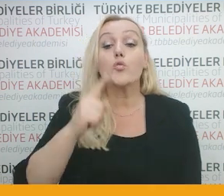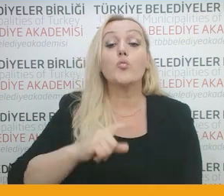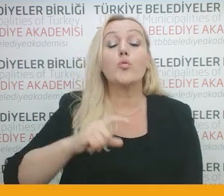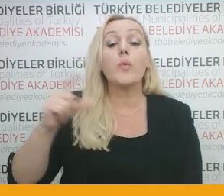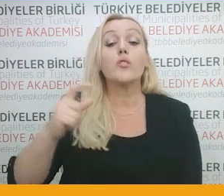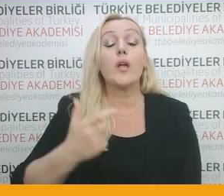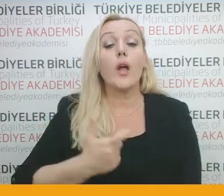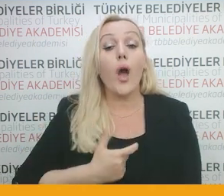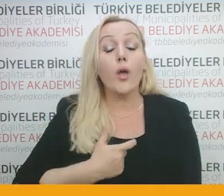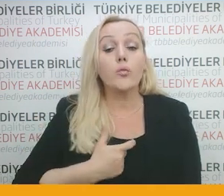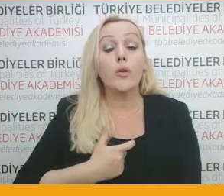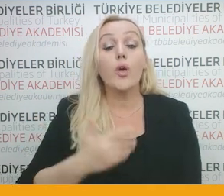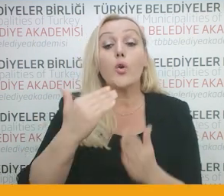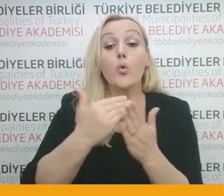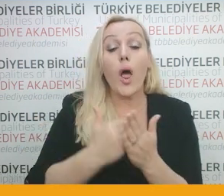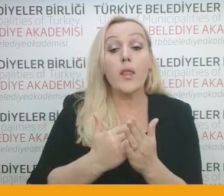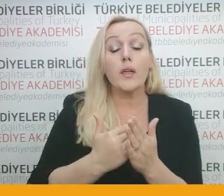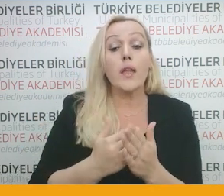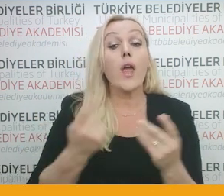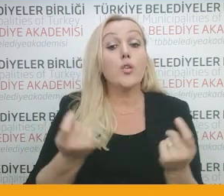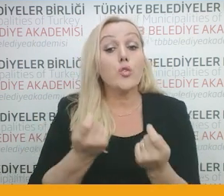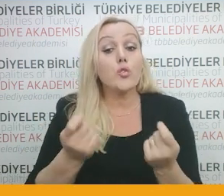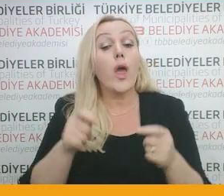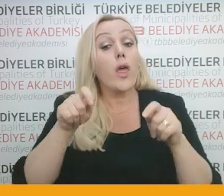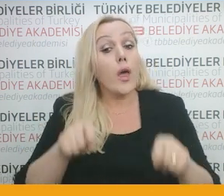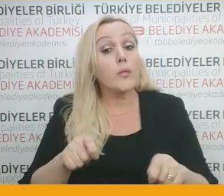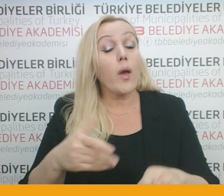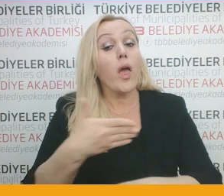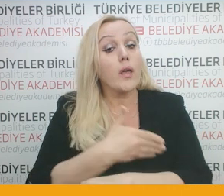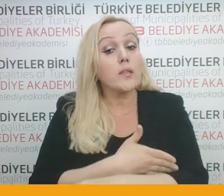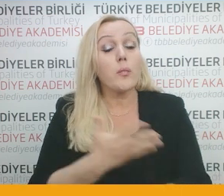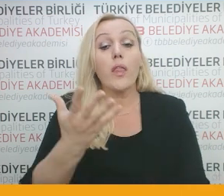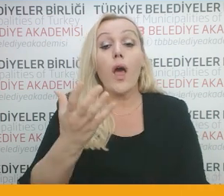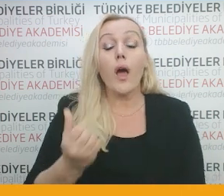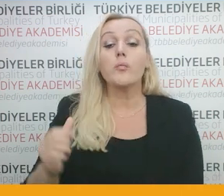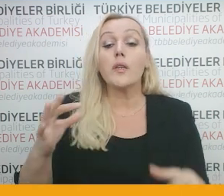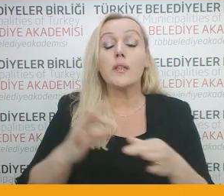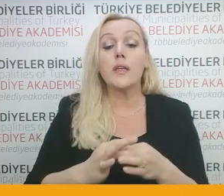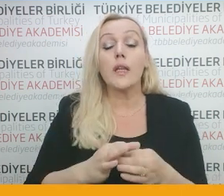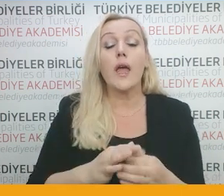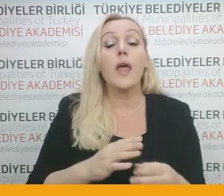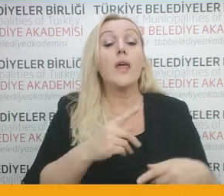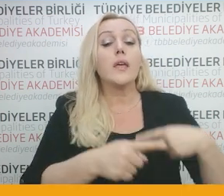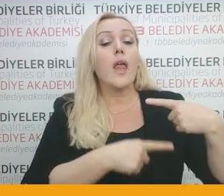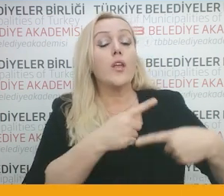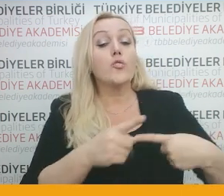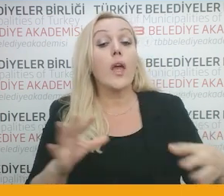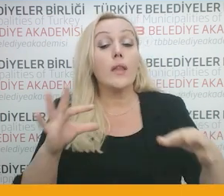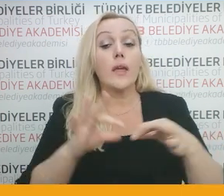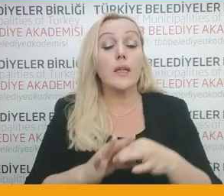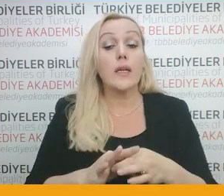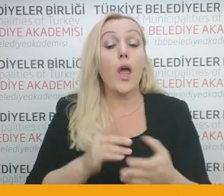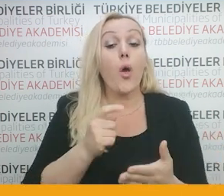kararnamesi hükümlerine dayanarak iş yaptırılması, mal veya hizmet alınması karşılığında geleceğe yönelik bir ödeme yükümlülüğüne